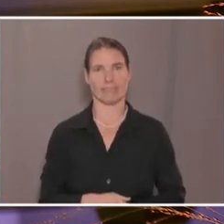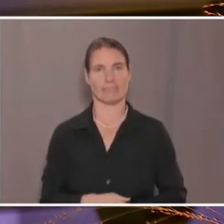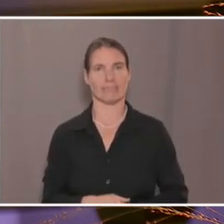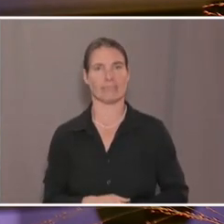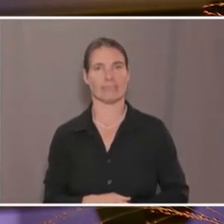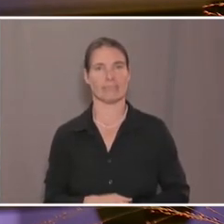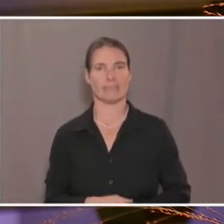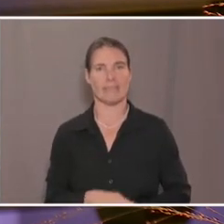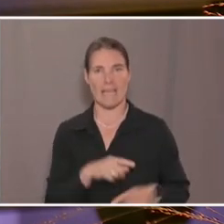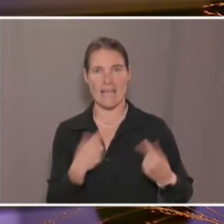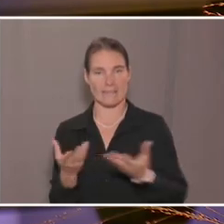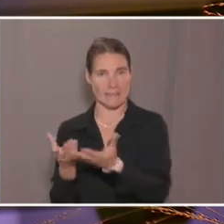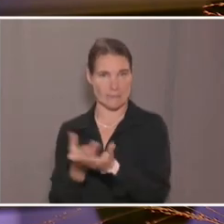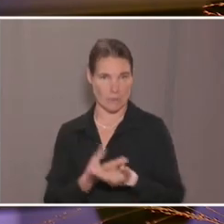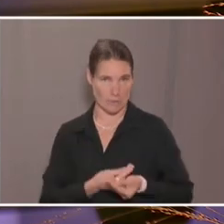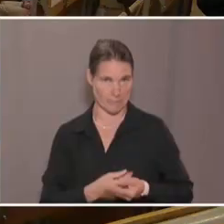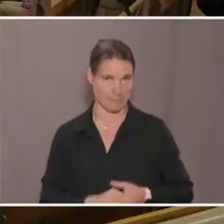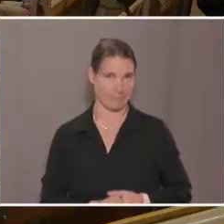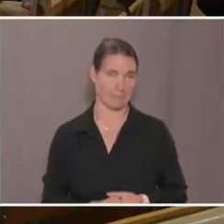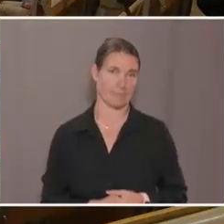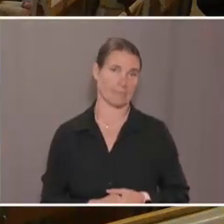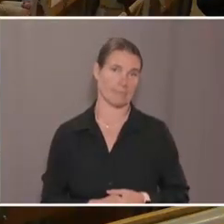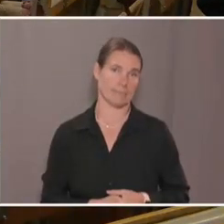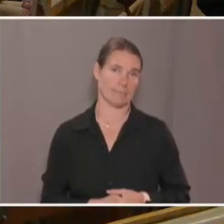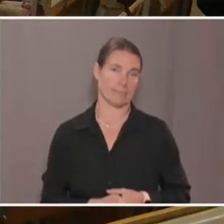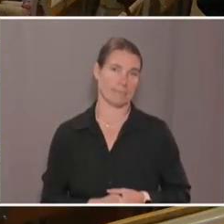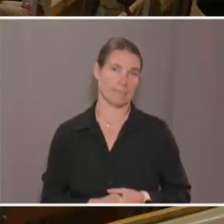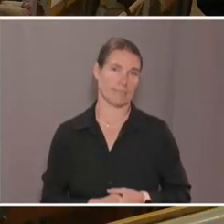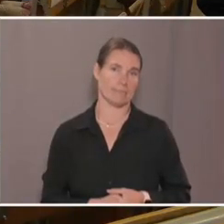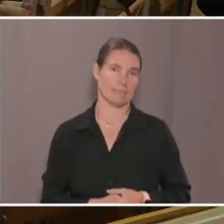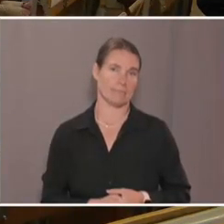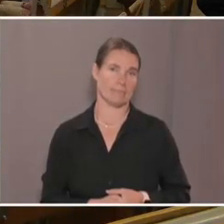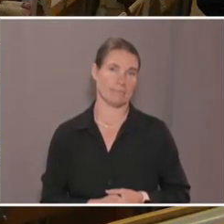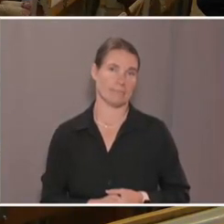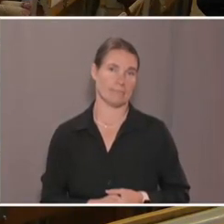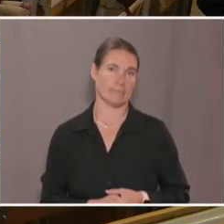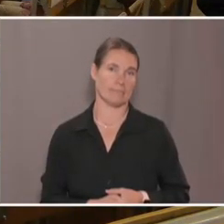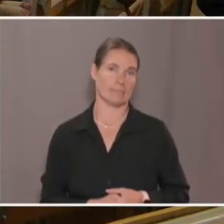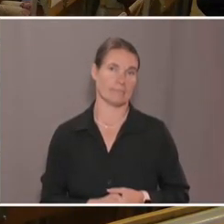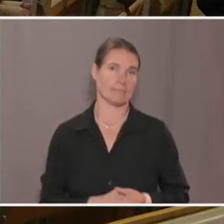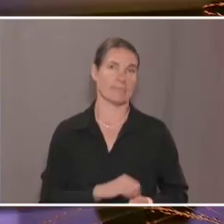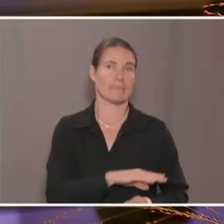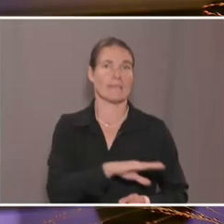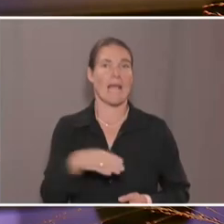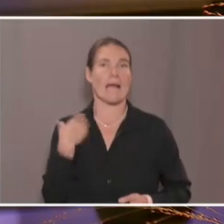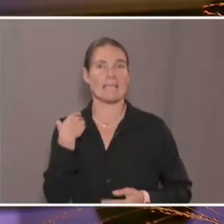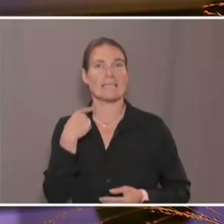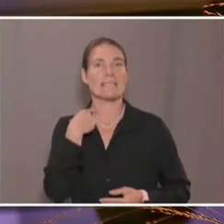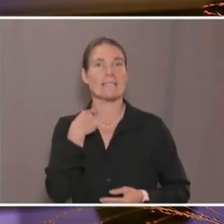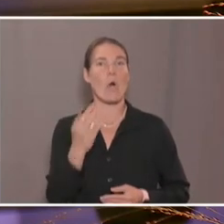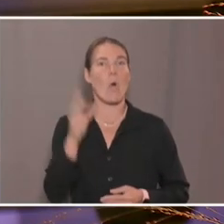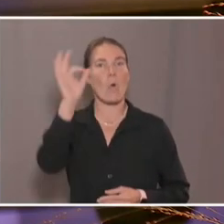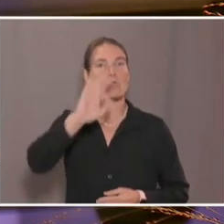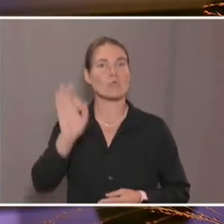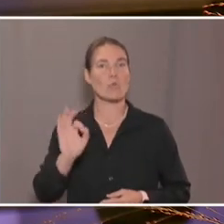seien Sie herzlich willkommen. Die Muthesius muss heute die Last aller Kieler Hochschulen tragen. Toll, dass du